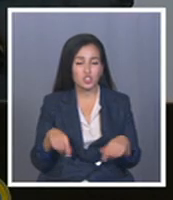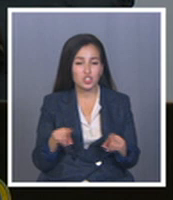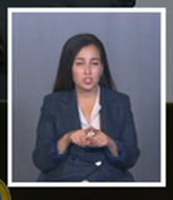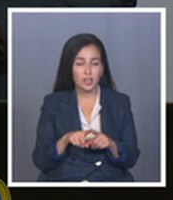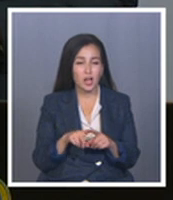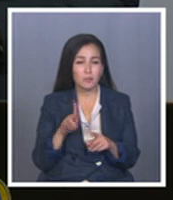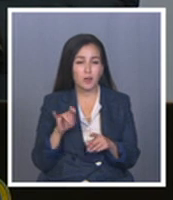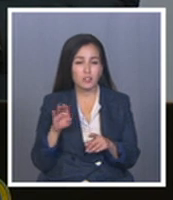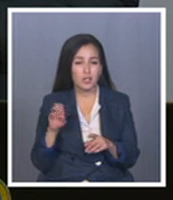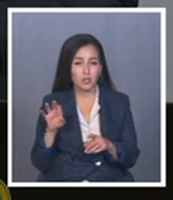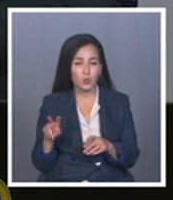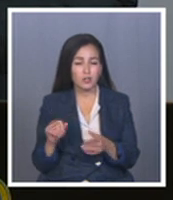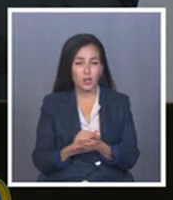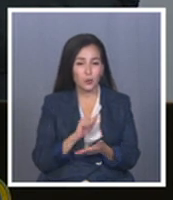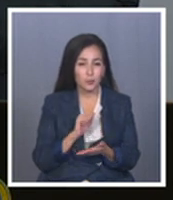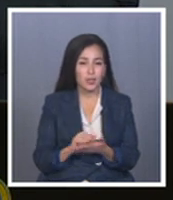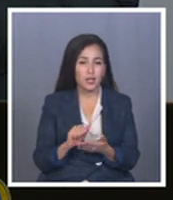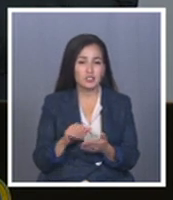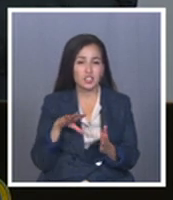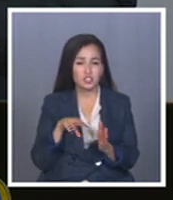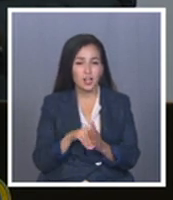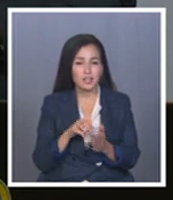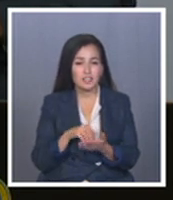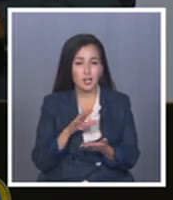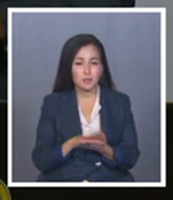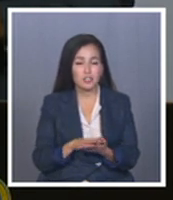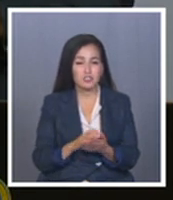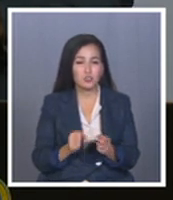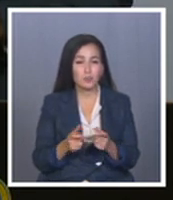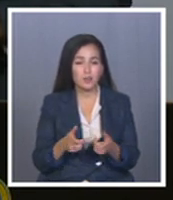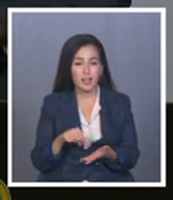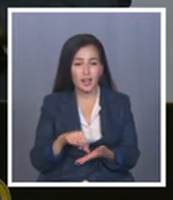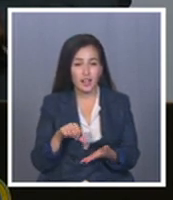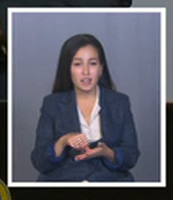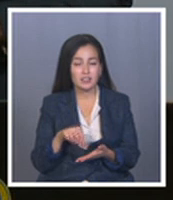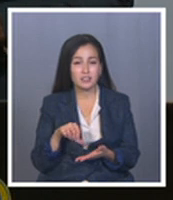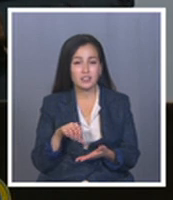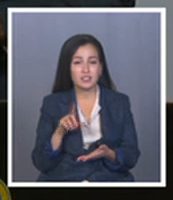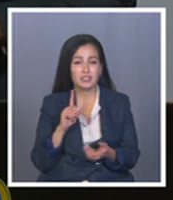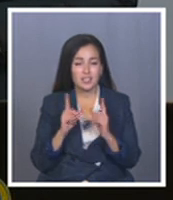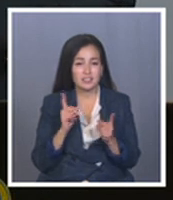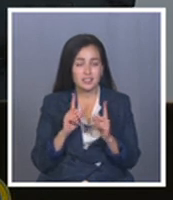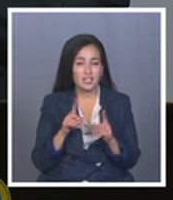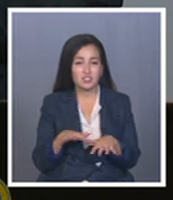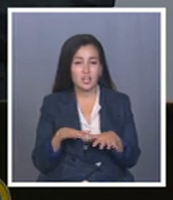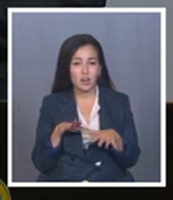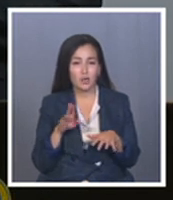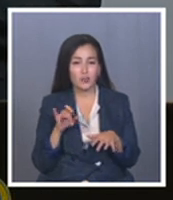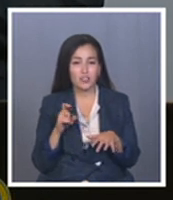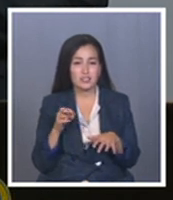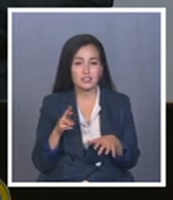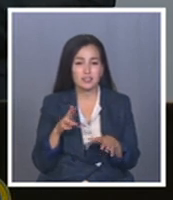Протокол – документ, содержащий запись выступлений участников заседаний, совещаний, конференций.